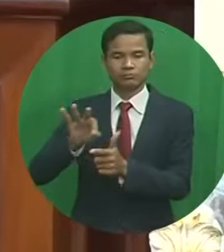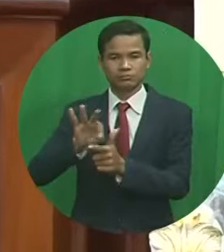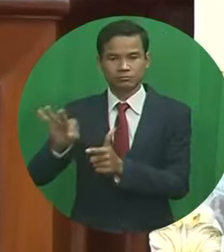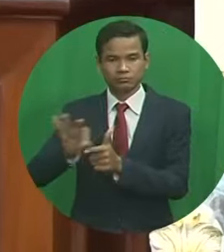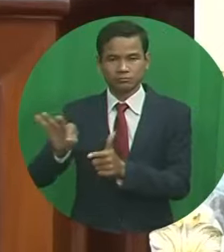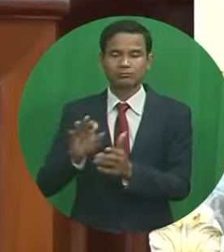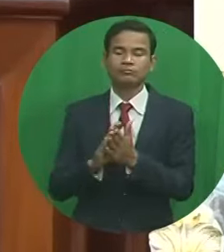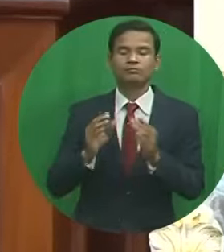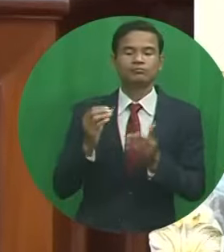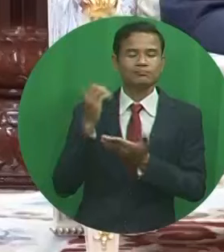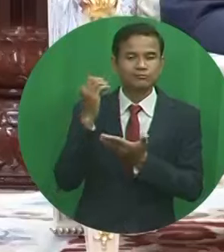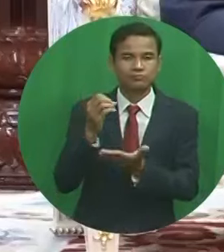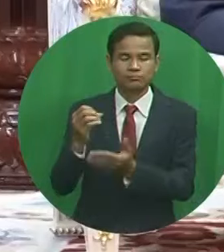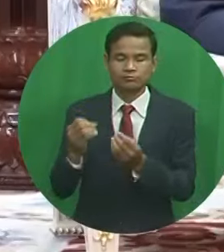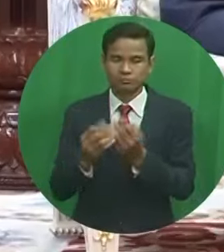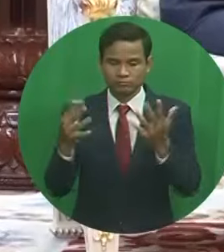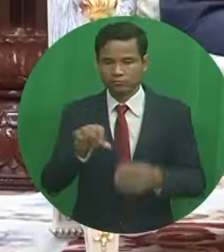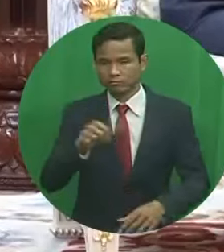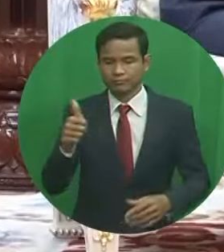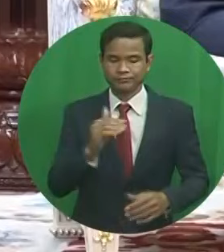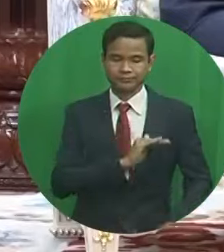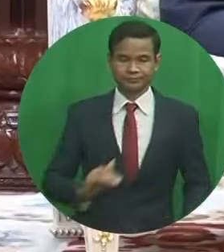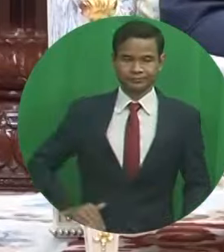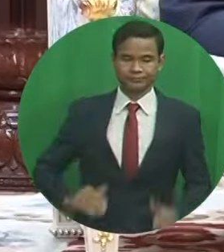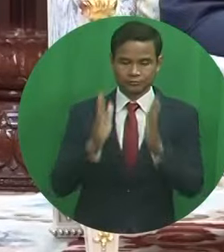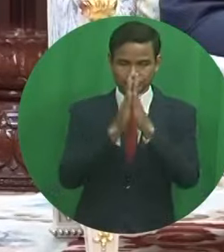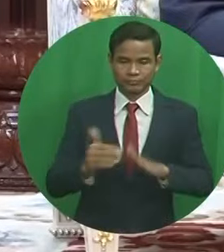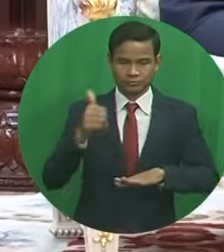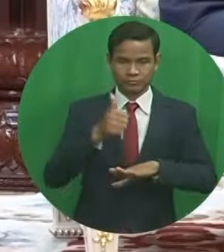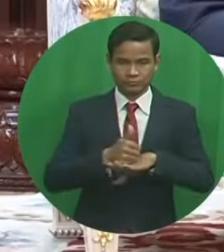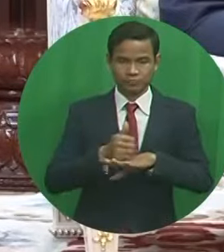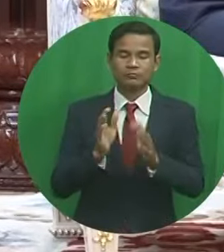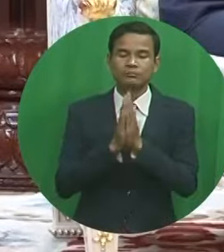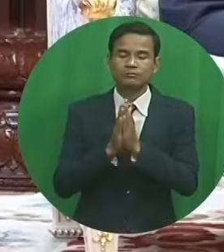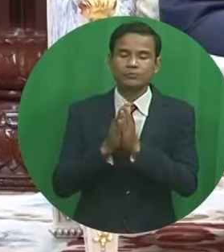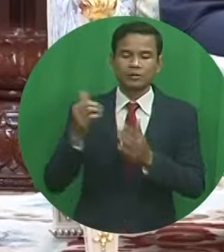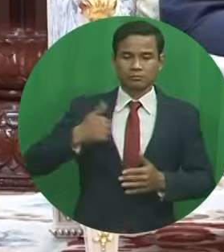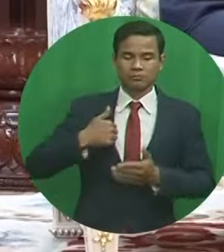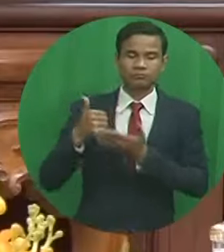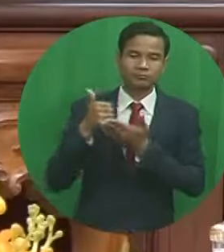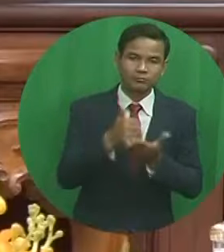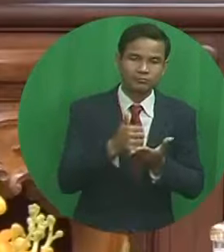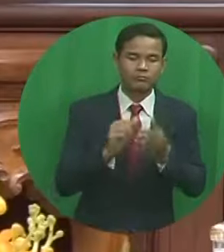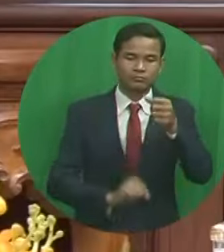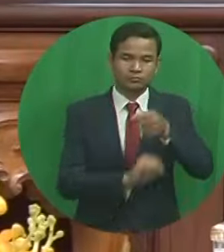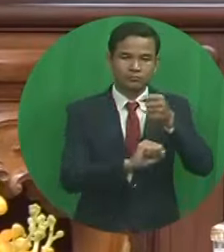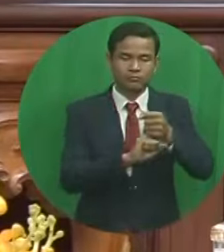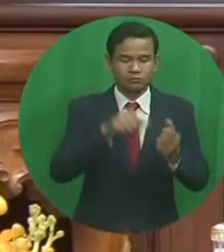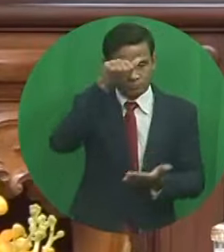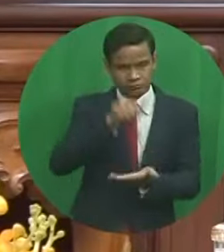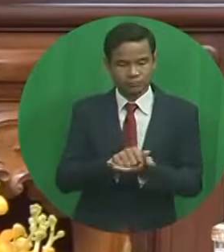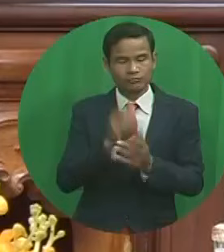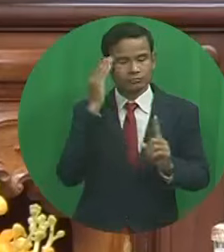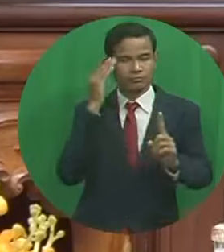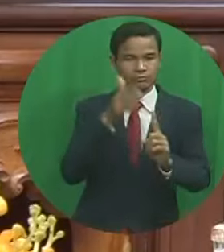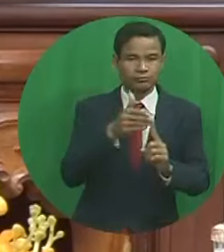ស្សធម៌ផ្សេងៗជាច្រើនទៀតសម្ដេចបានស្នើដល់ប្រទេសកាណាដាបន្តគាំទ្រដល់កម្ពុជាដើម្បីសម្រេចបានគោលដៅ